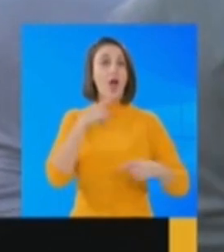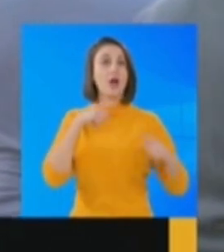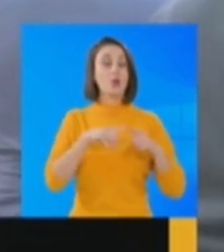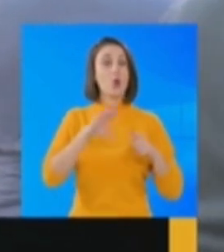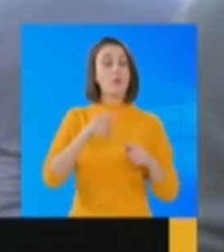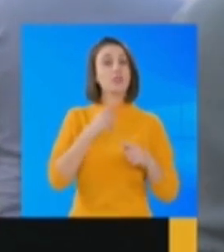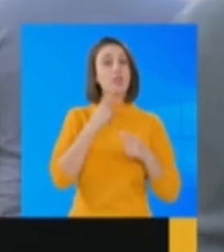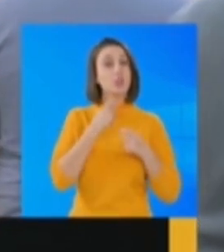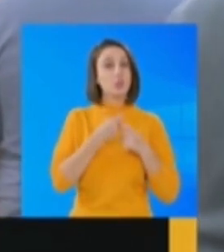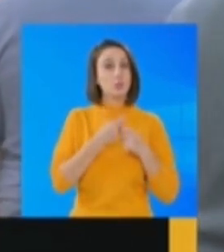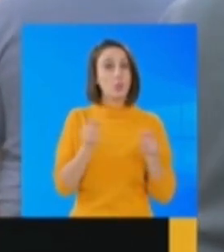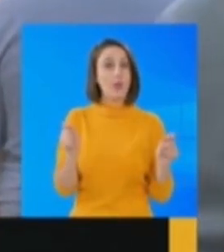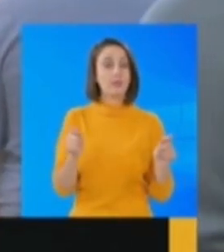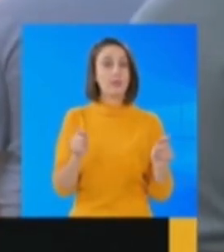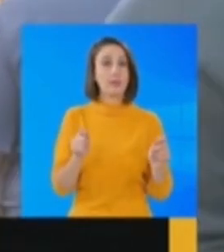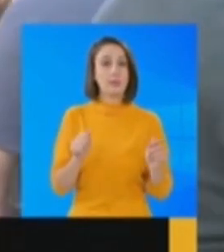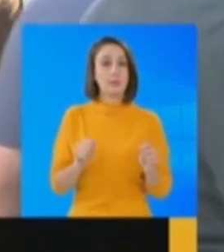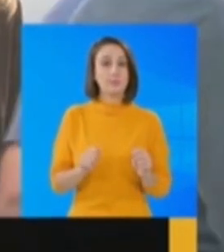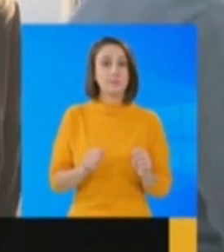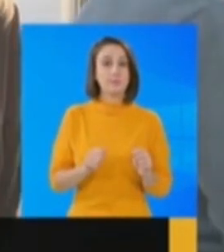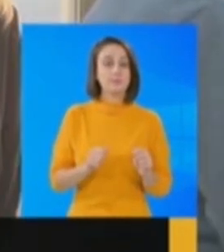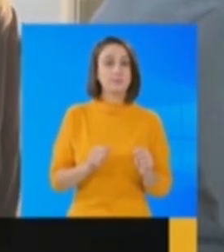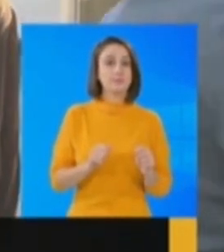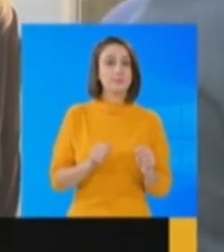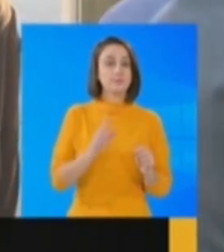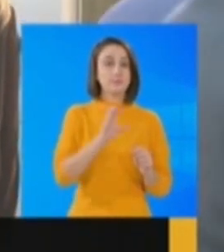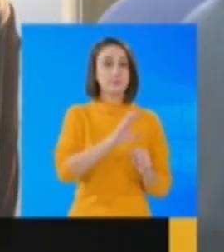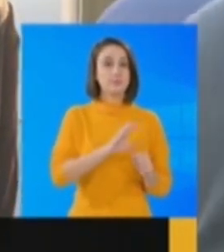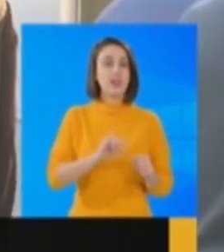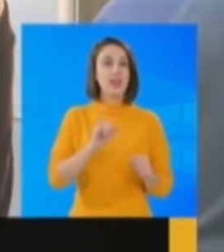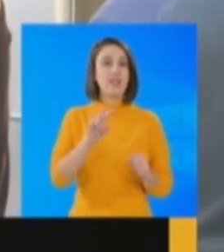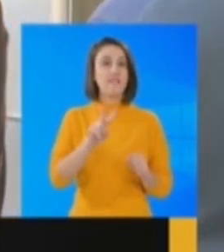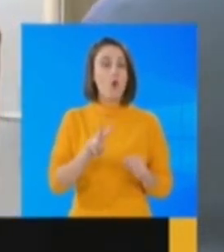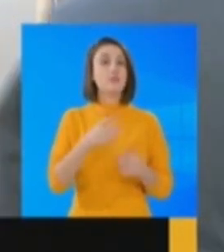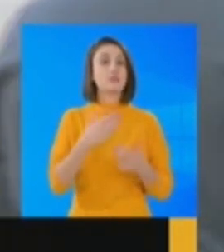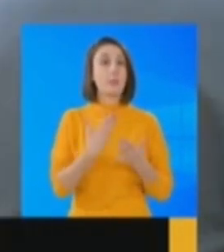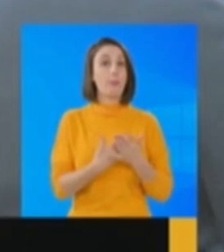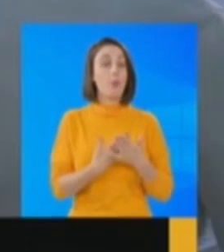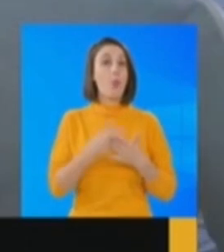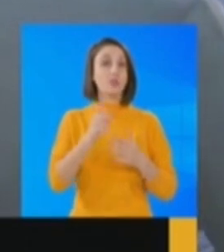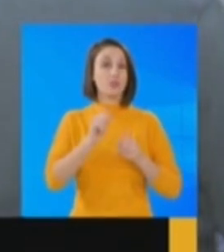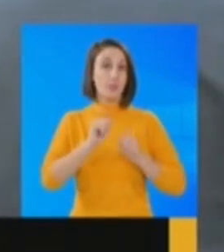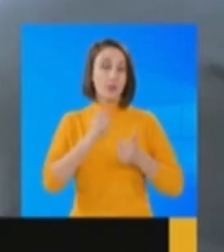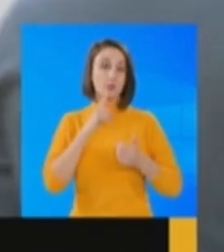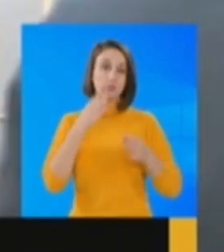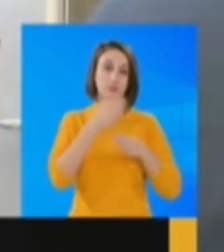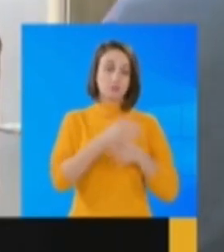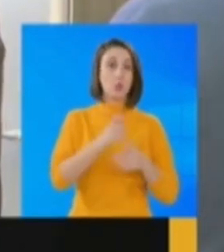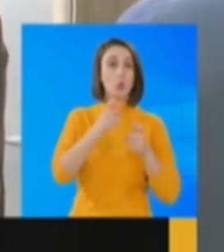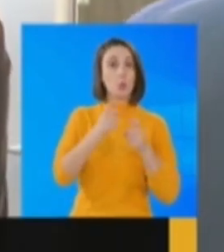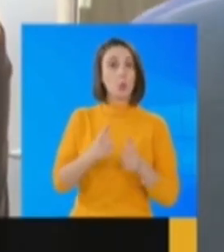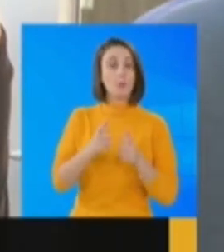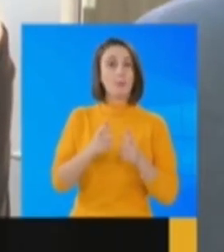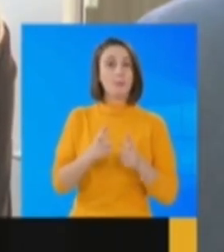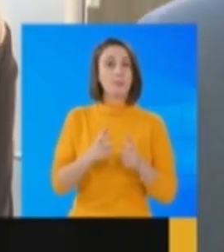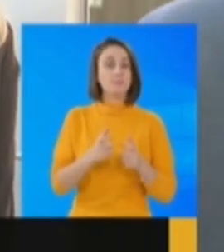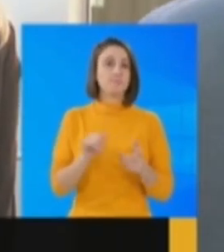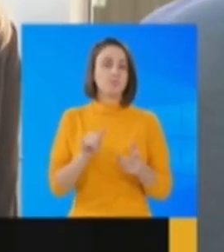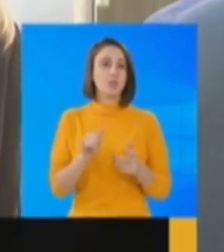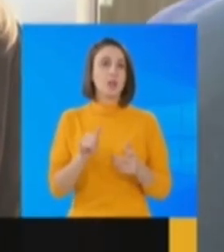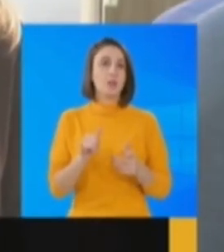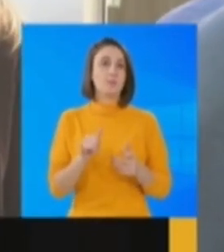vaccina anticovid pe toată raza județului Ilfov, pentru că acest maraton se adresează și